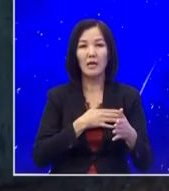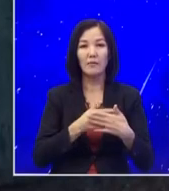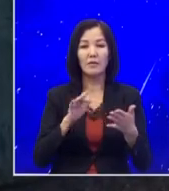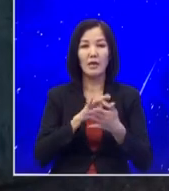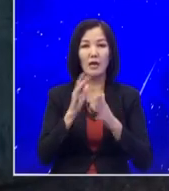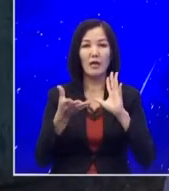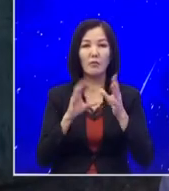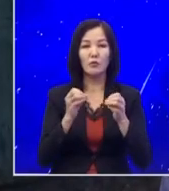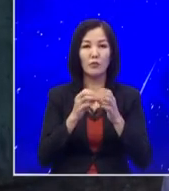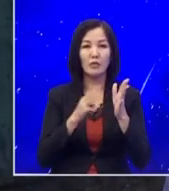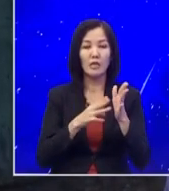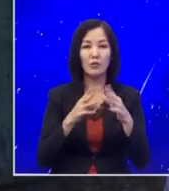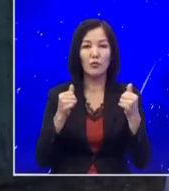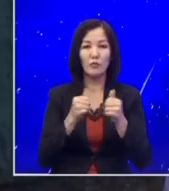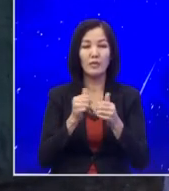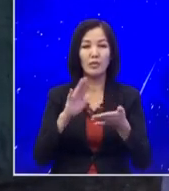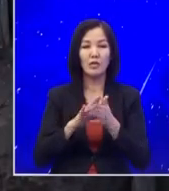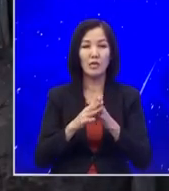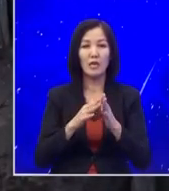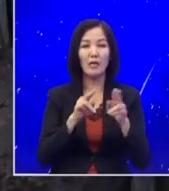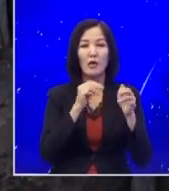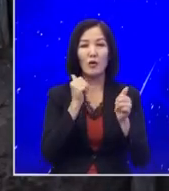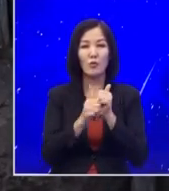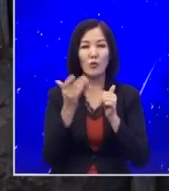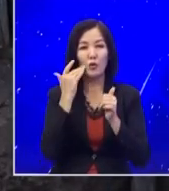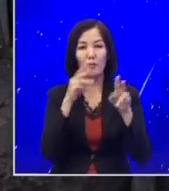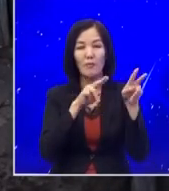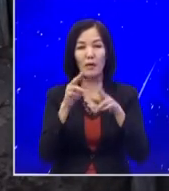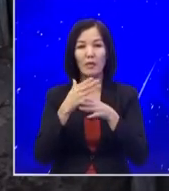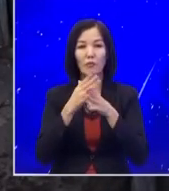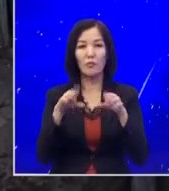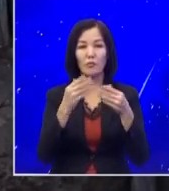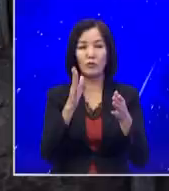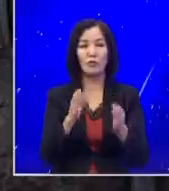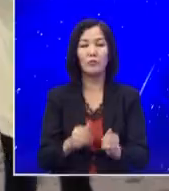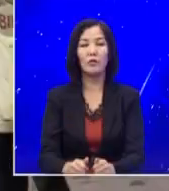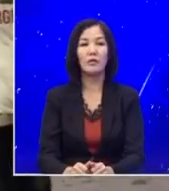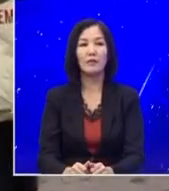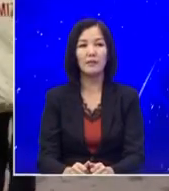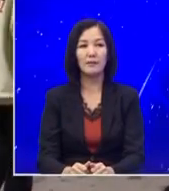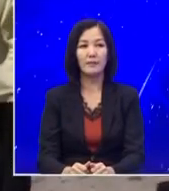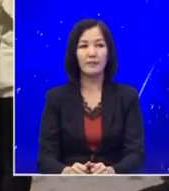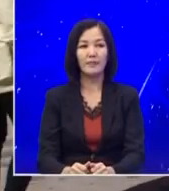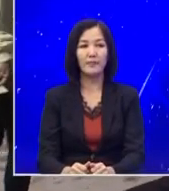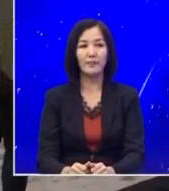қала бойынша 18 отбасының жағдайын үнемі бақылап, көмек көрсетіп отырады.